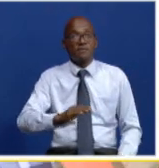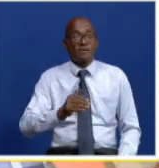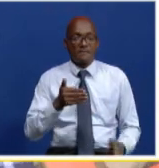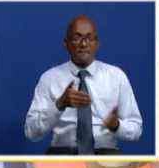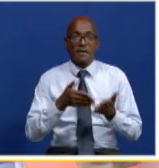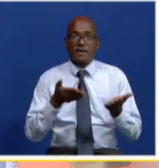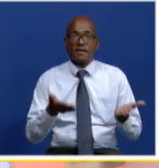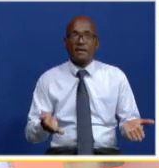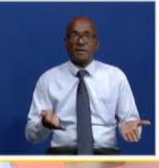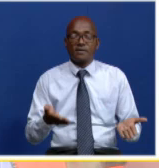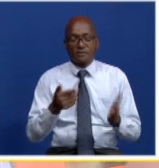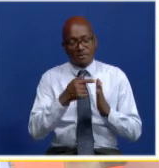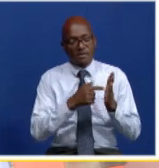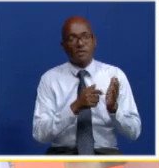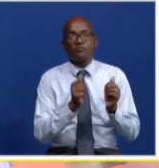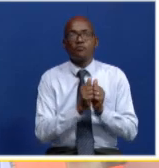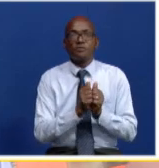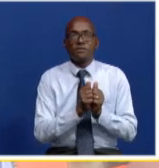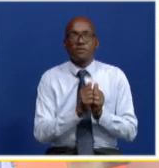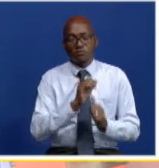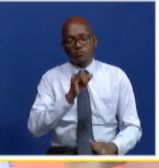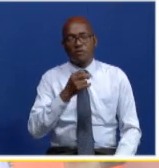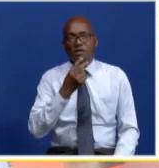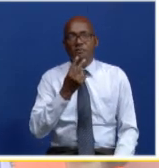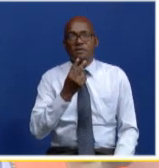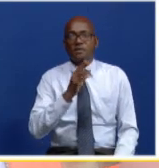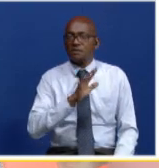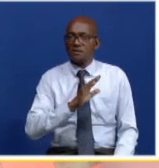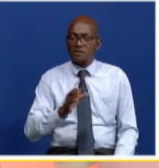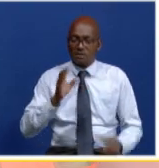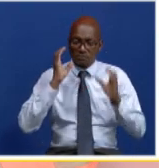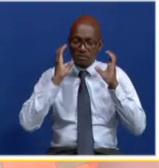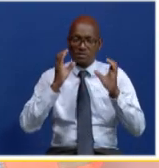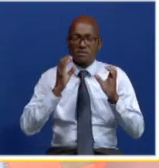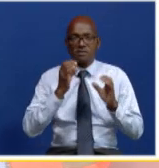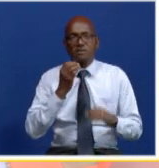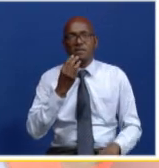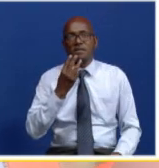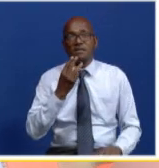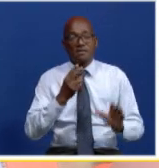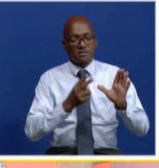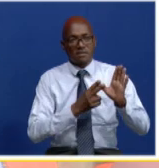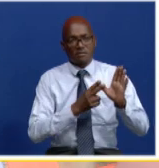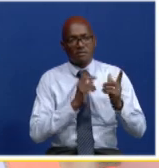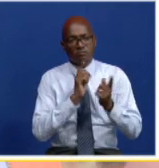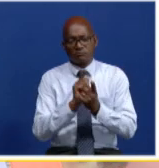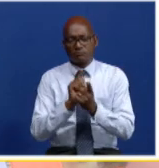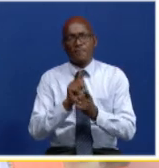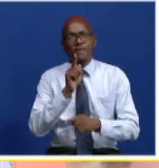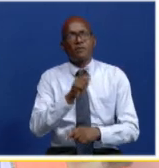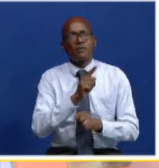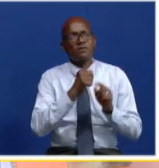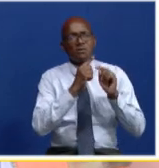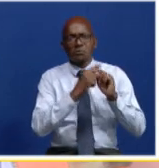leo tare siku ya jum tumu hatu kwa maasi 37 ambo yut na makosa